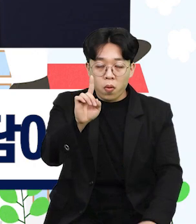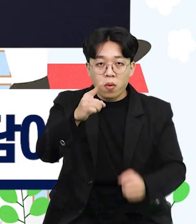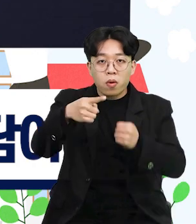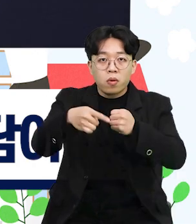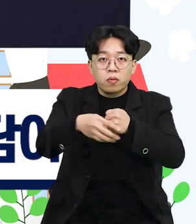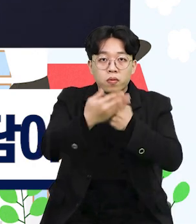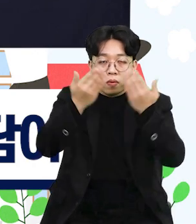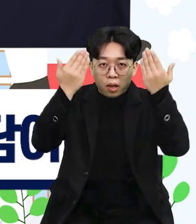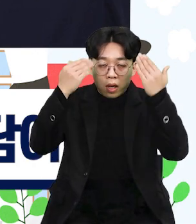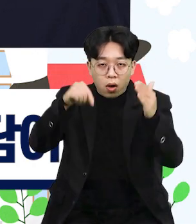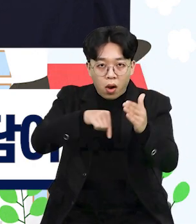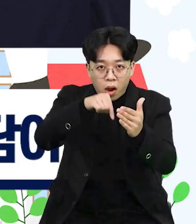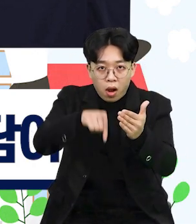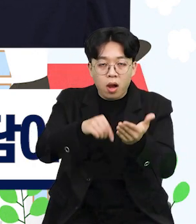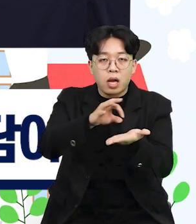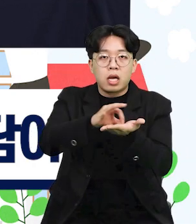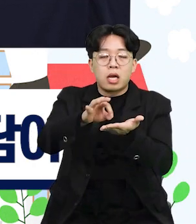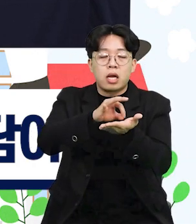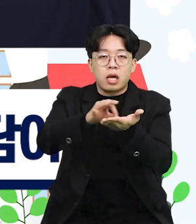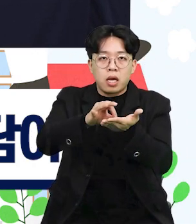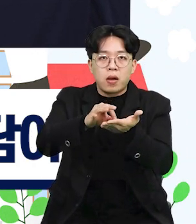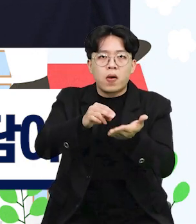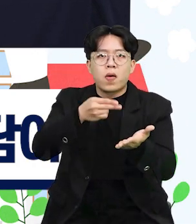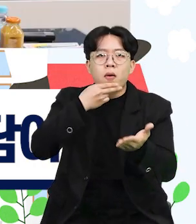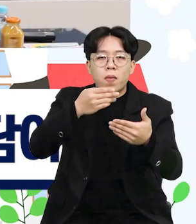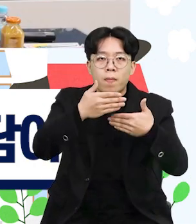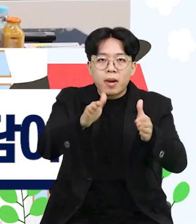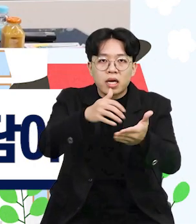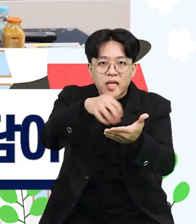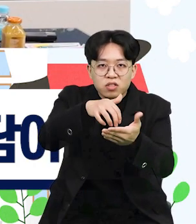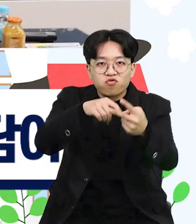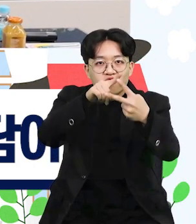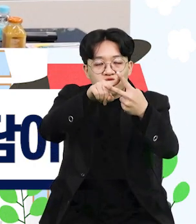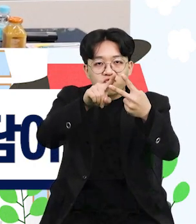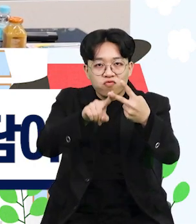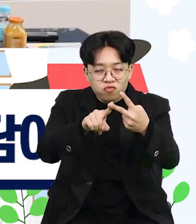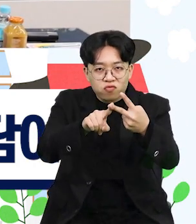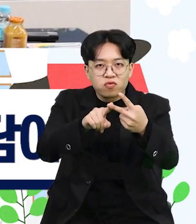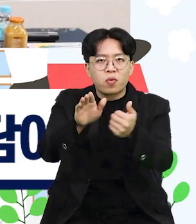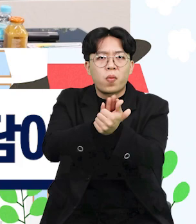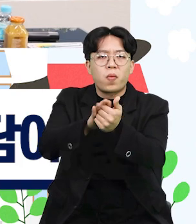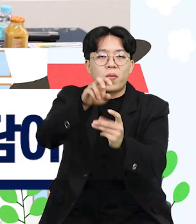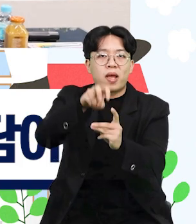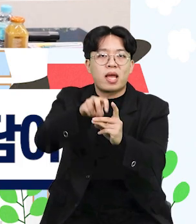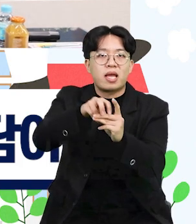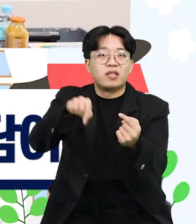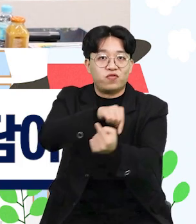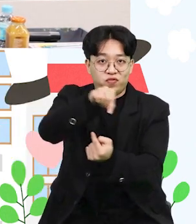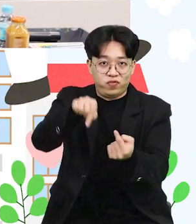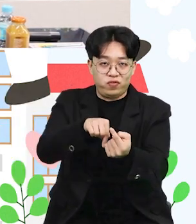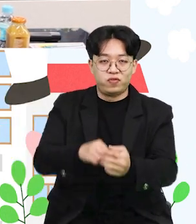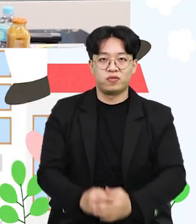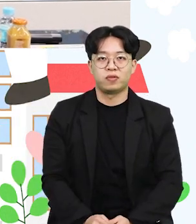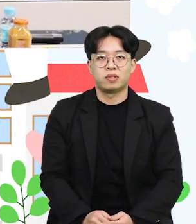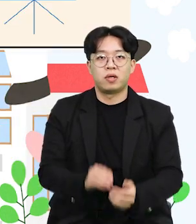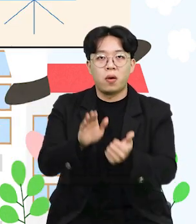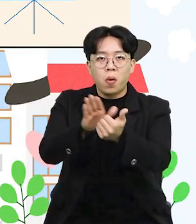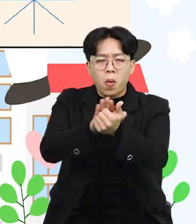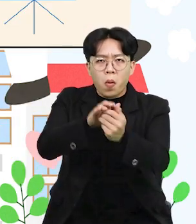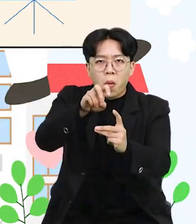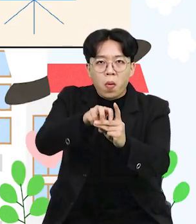협약은 광명광덕초등학교 유휴교실 두 곳에 다함께 돌봄센터를 운영하는 내용을 담았는데요.